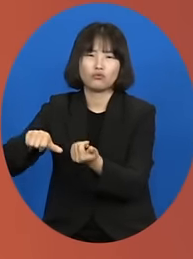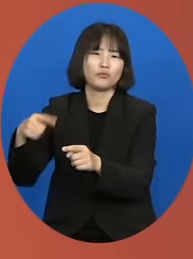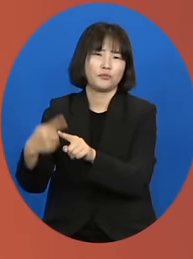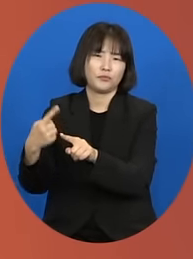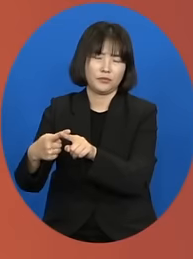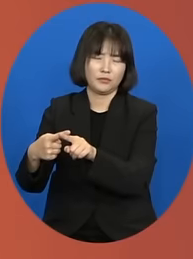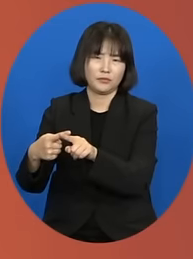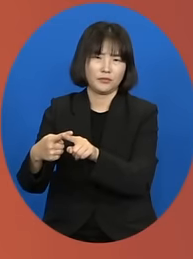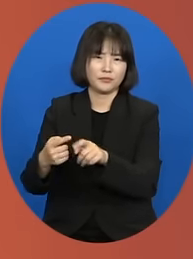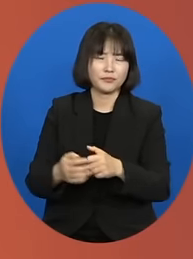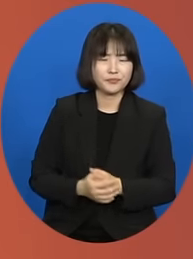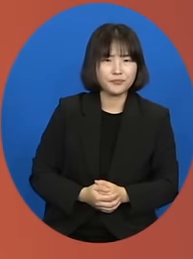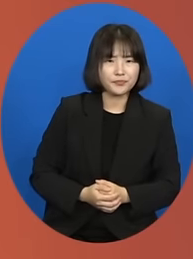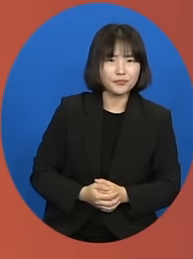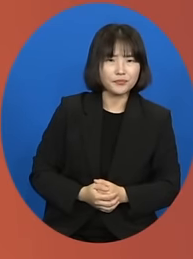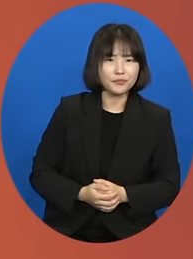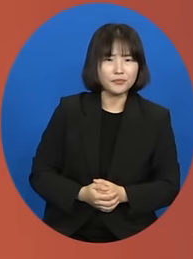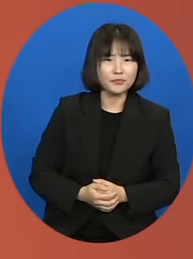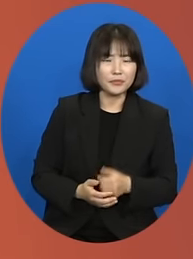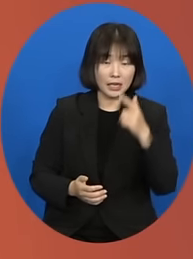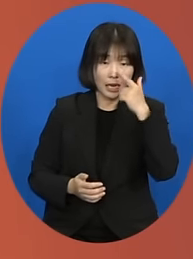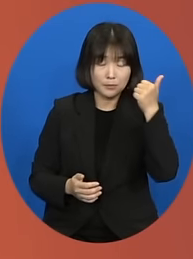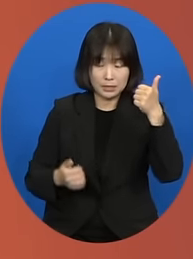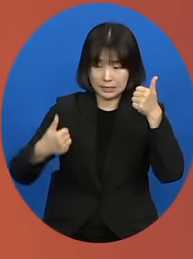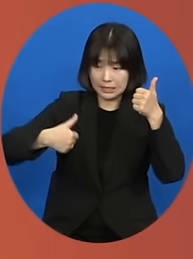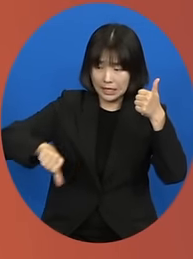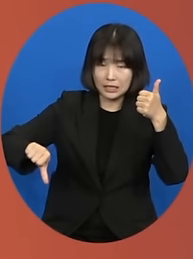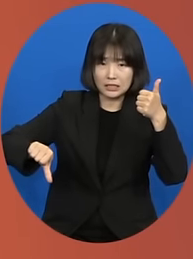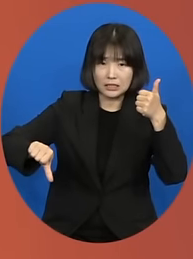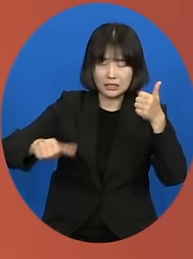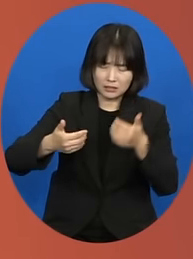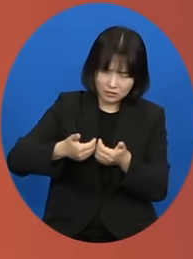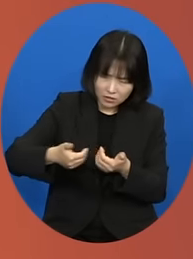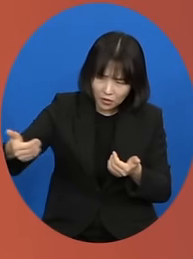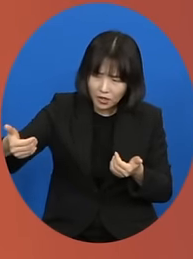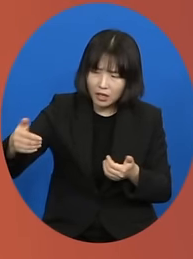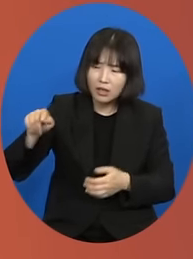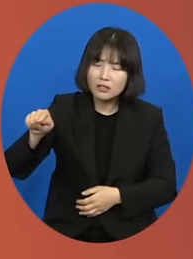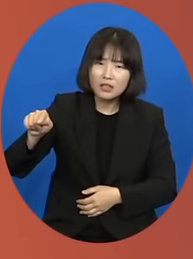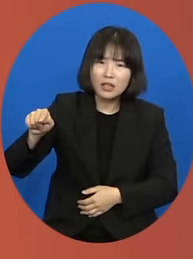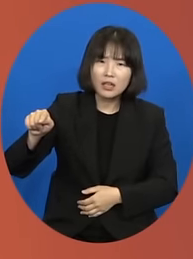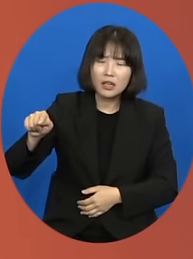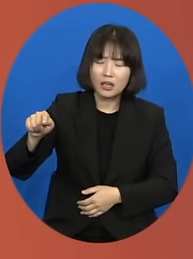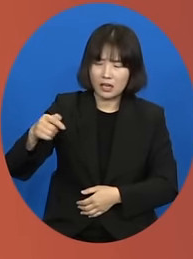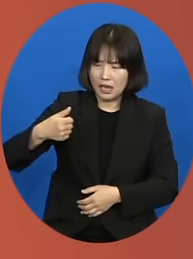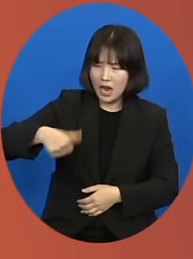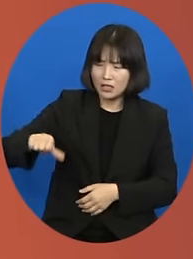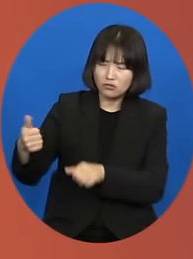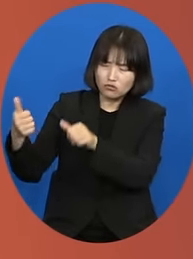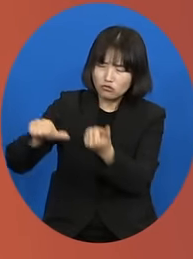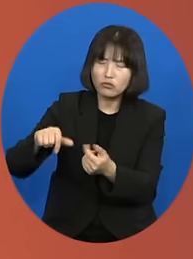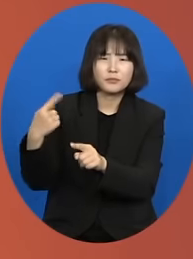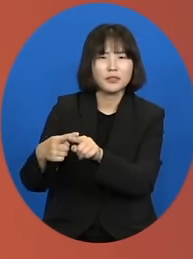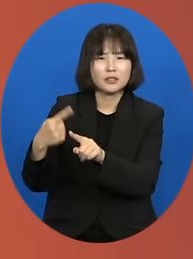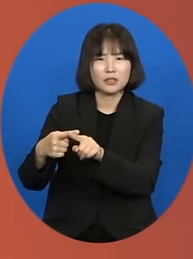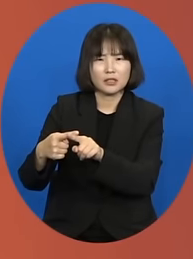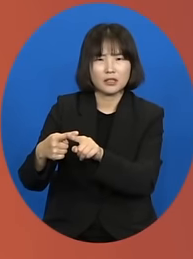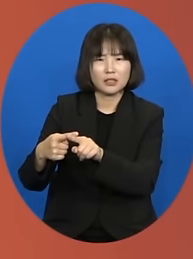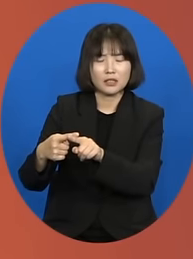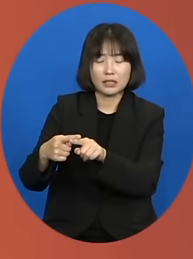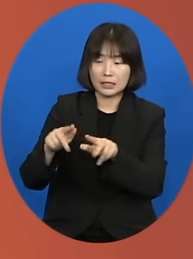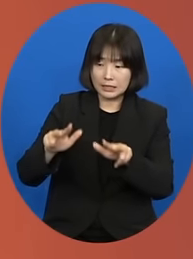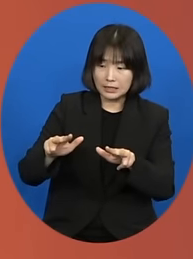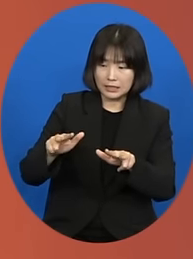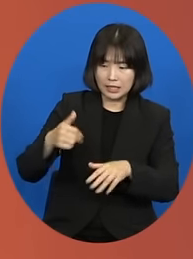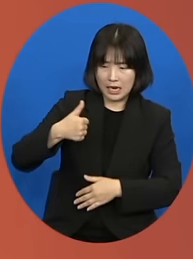아버지는 그 아들이 아버지로부터 떠나있던 그것이 마치 그 아들이 죽은 것과 같았다고, 이제 아버지의 아들로 돌아왔기